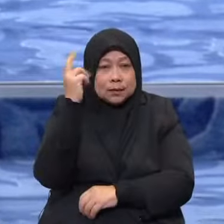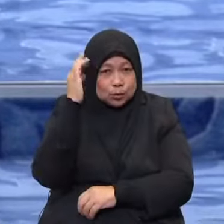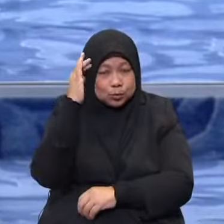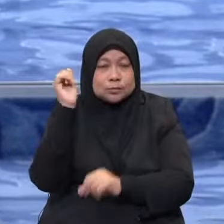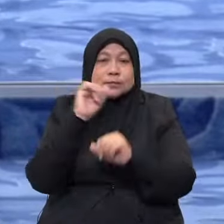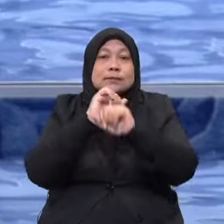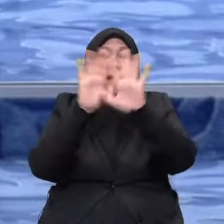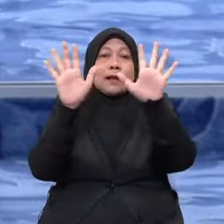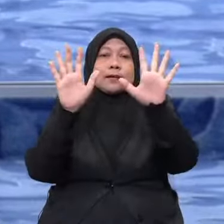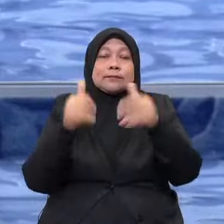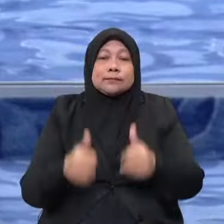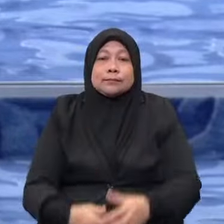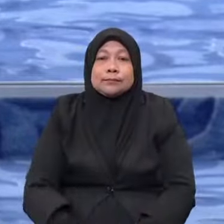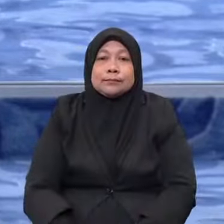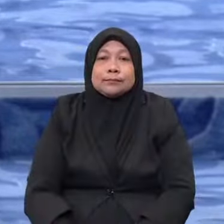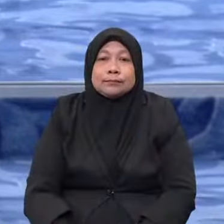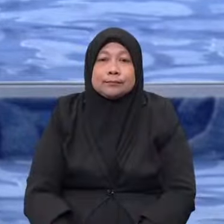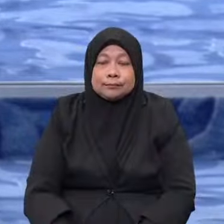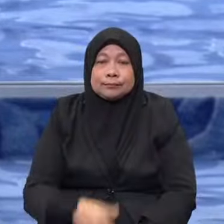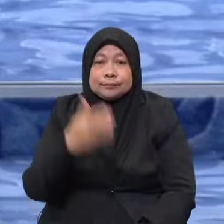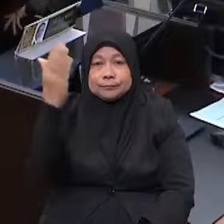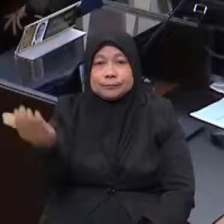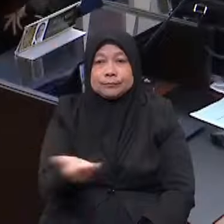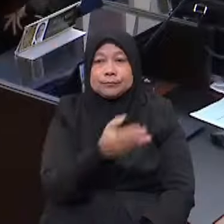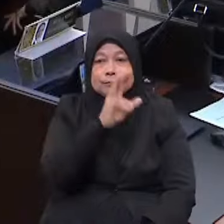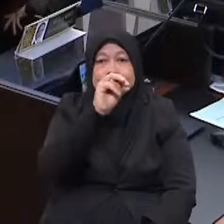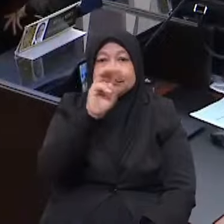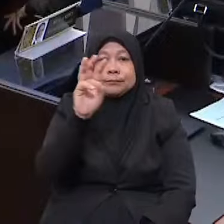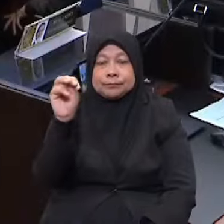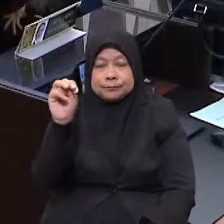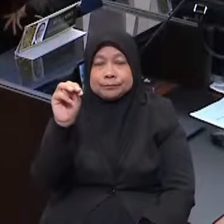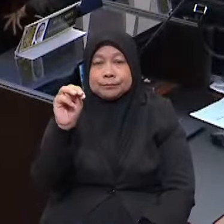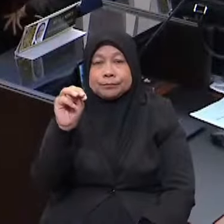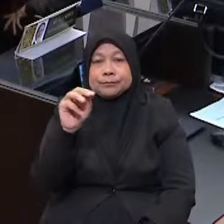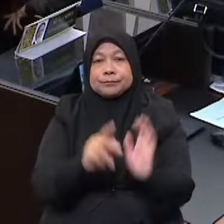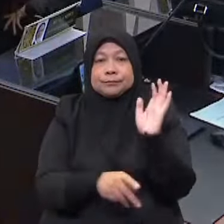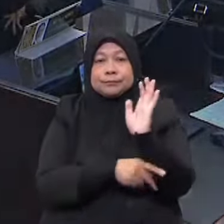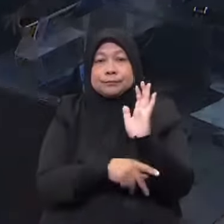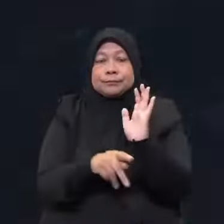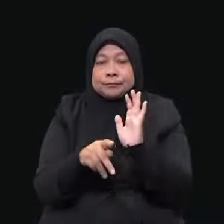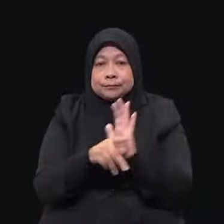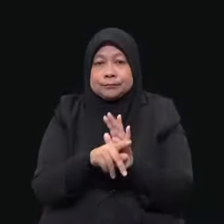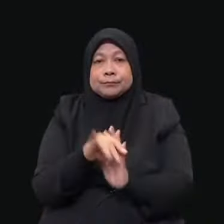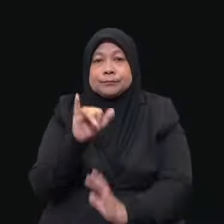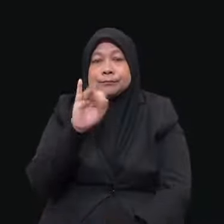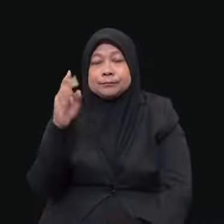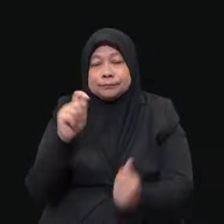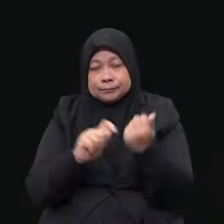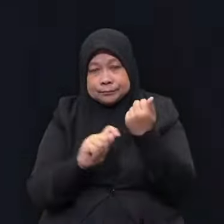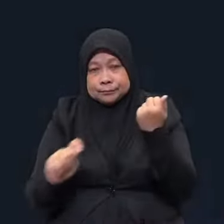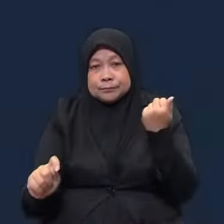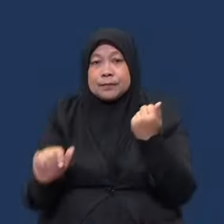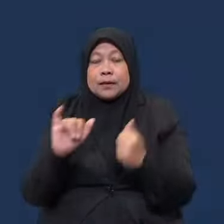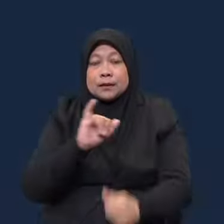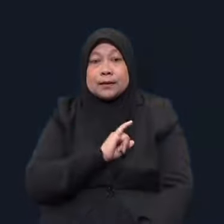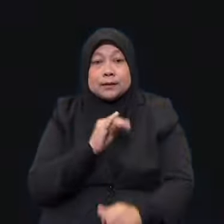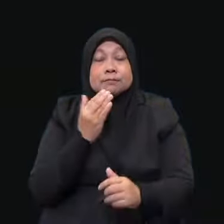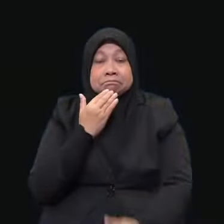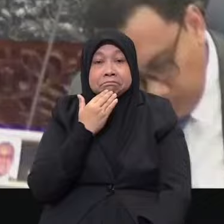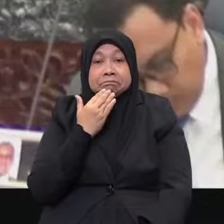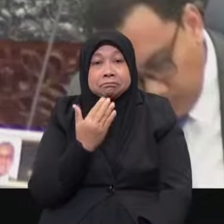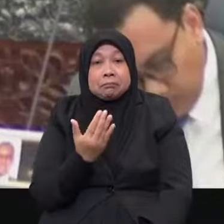keadaannya. Baik, saya jemput Macang. Terima kasih Tan Sri Petua. Terima kasih Yang Mohd Tambun. Dan saya